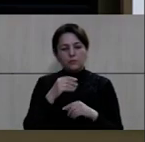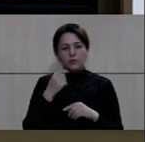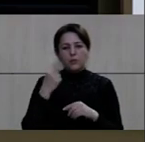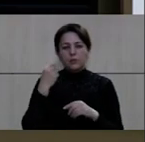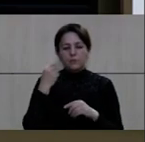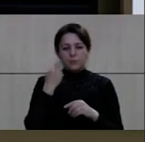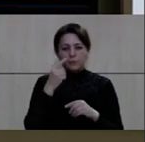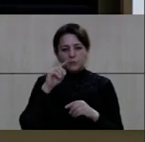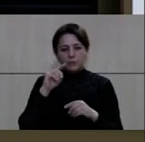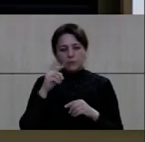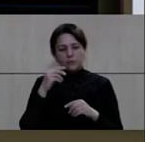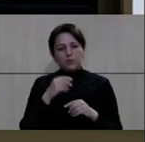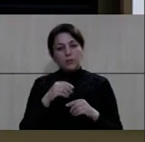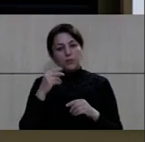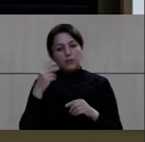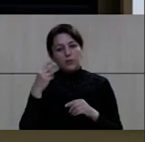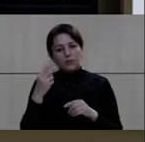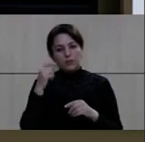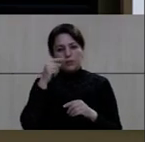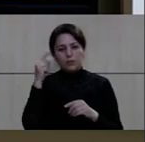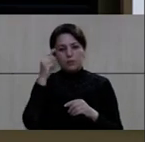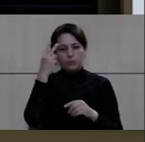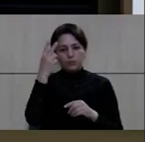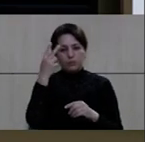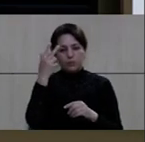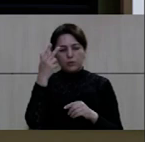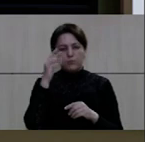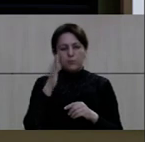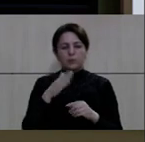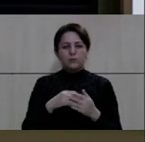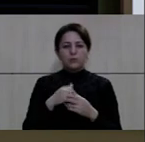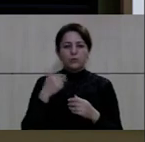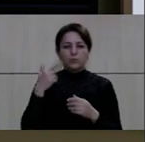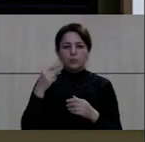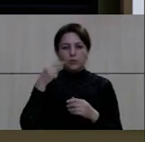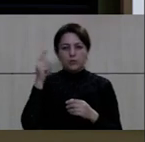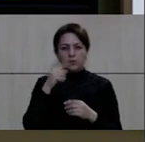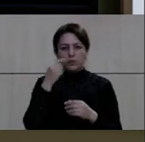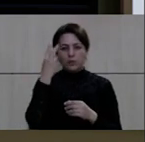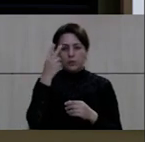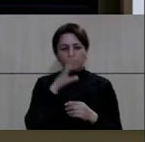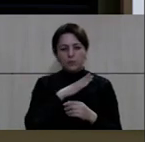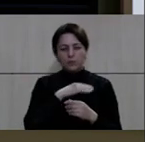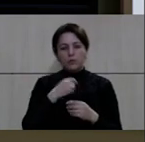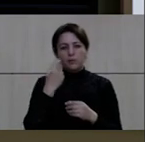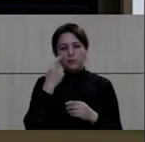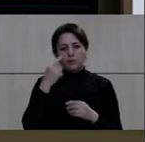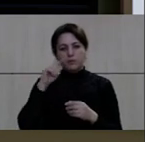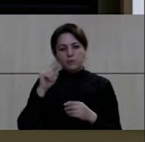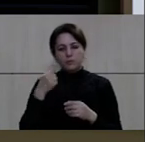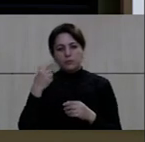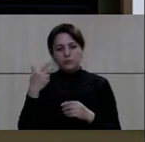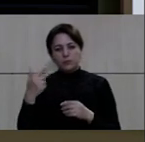dan 3 ga. Unga teskari son esa 3 dan 2 bo'ldi. Keyingisi 1/3 dan